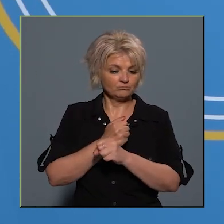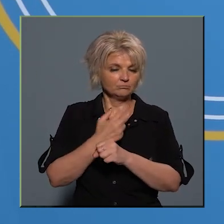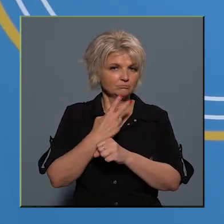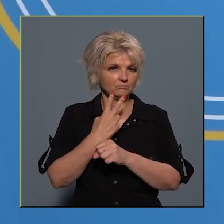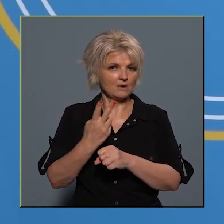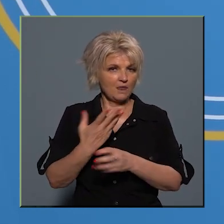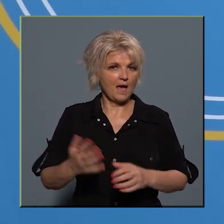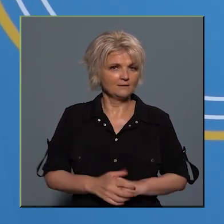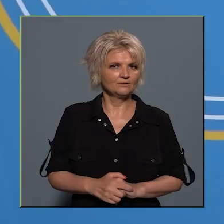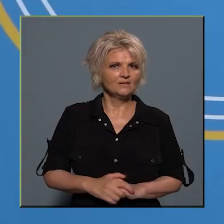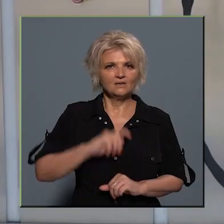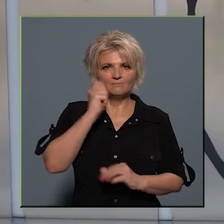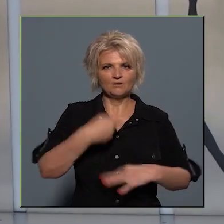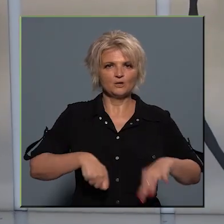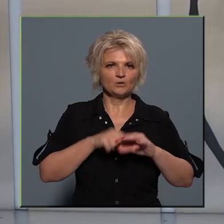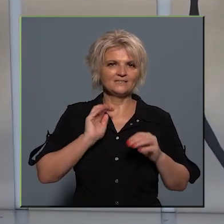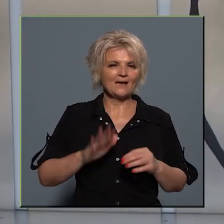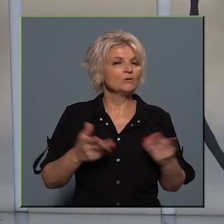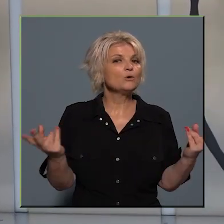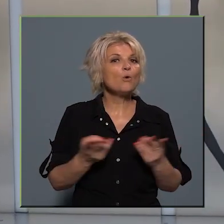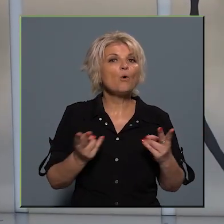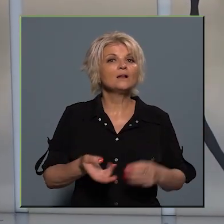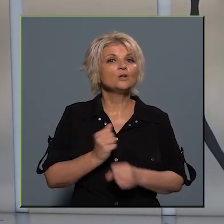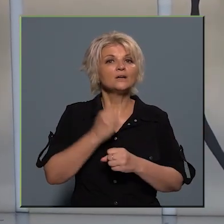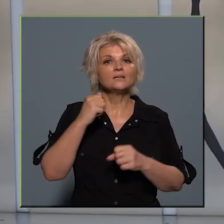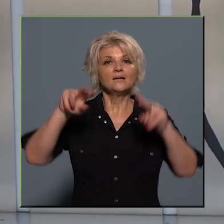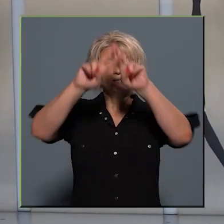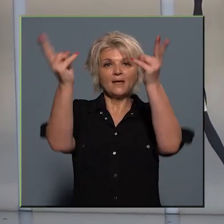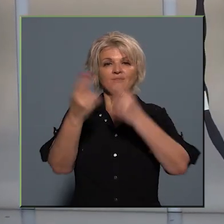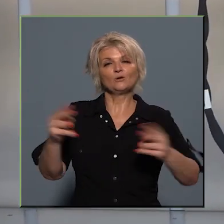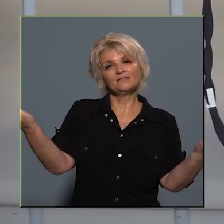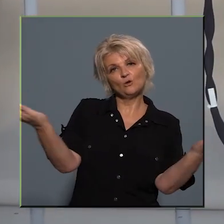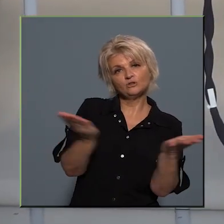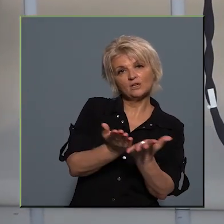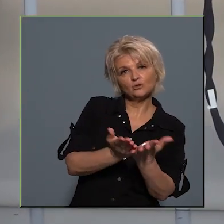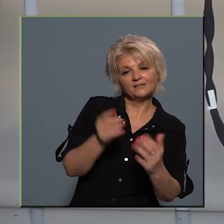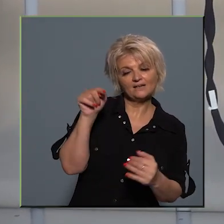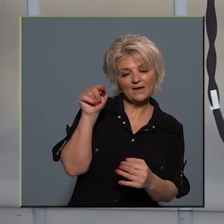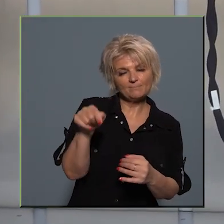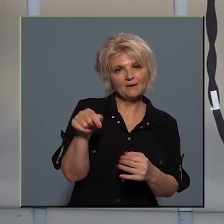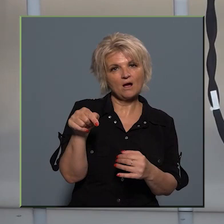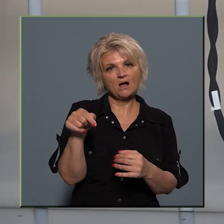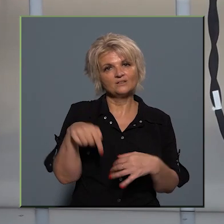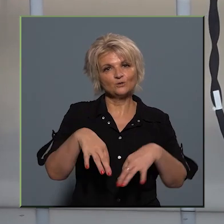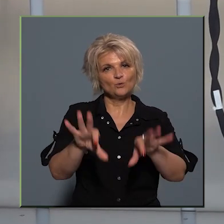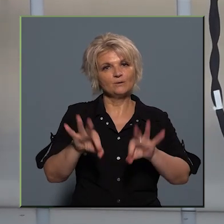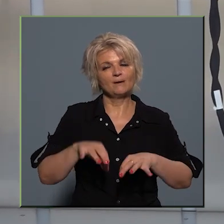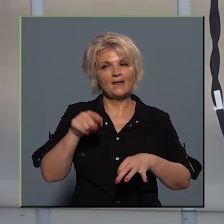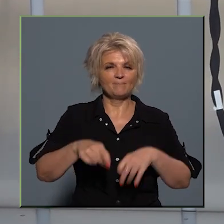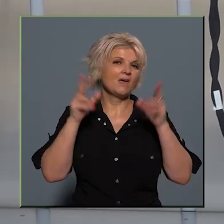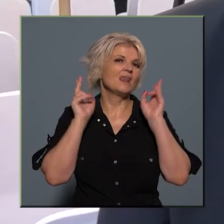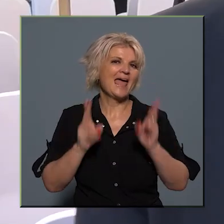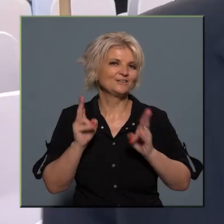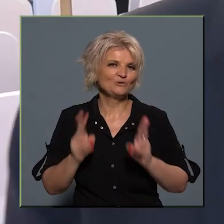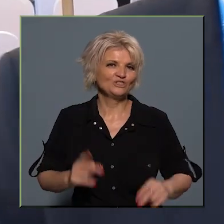tanúi. Magyarországon hol tartunk nemzetközi összehasonlításban ebben a ügyben, ebben a